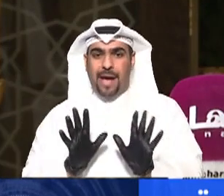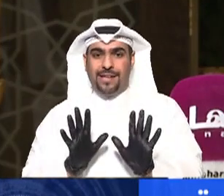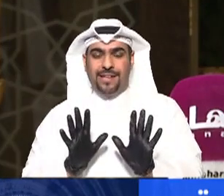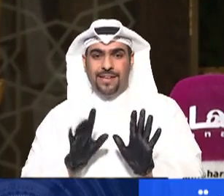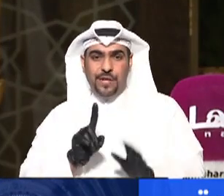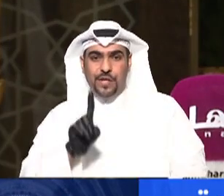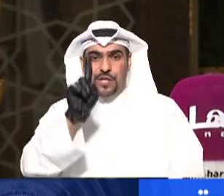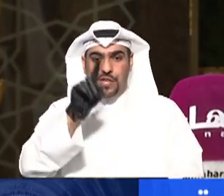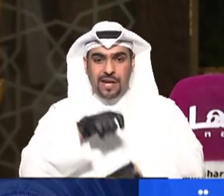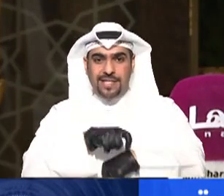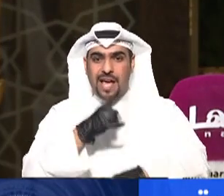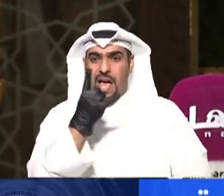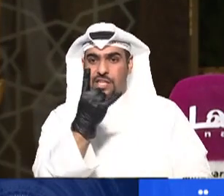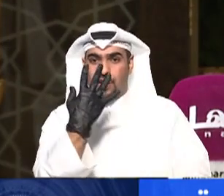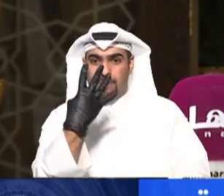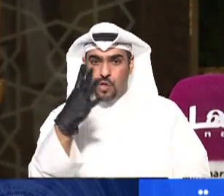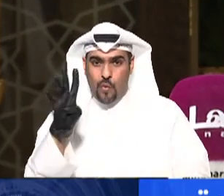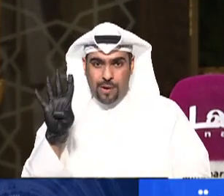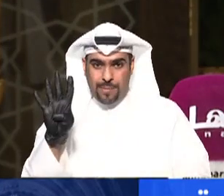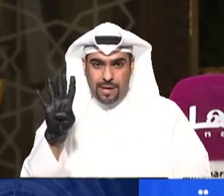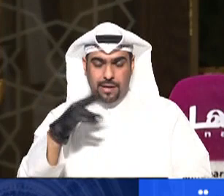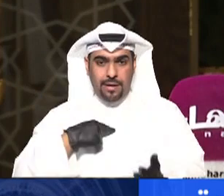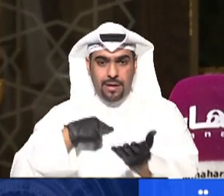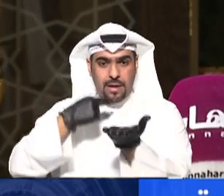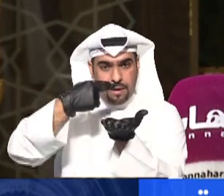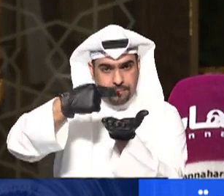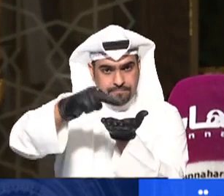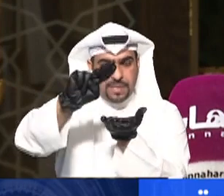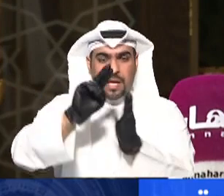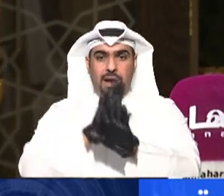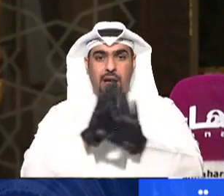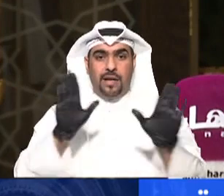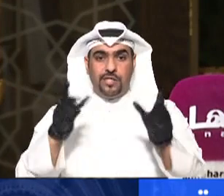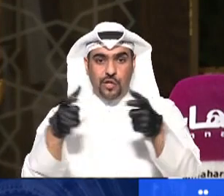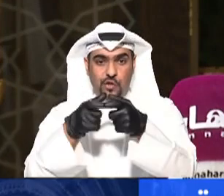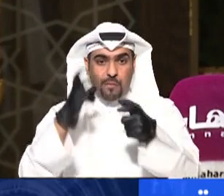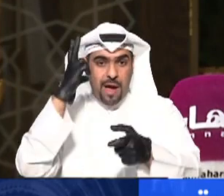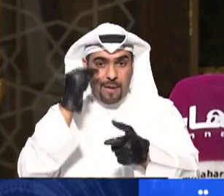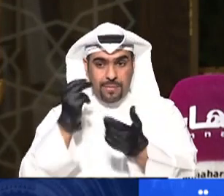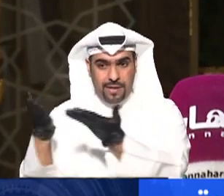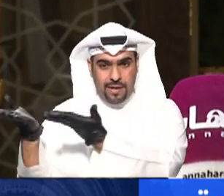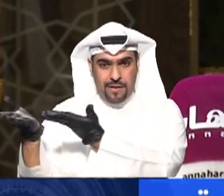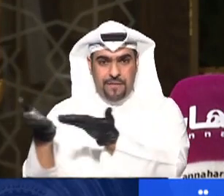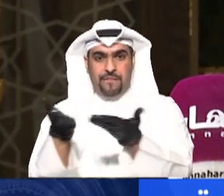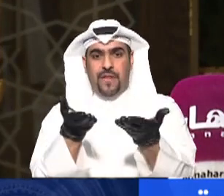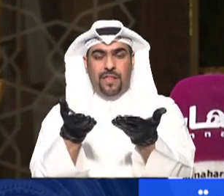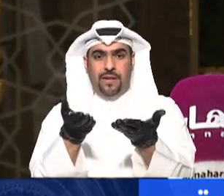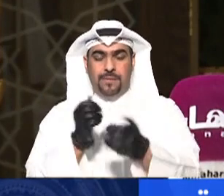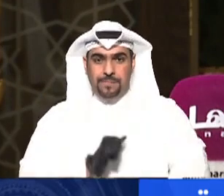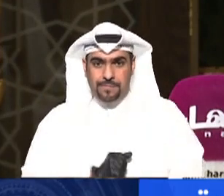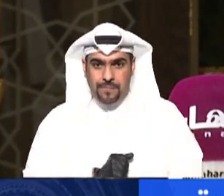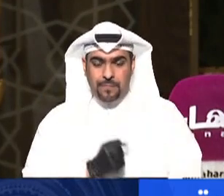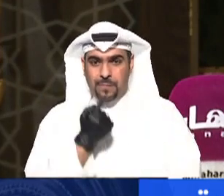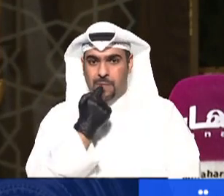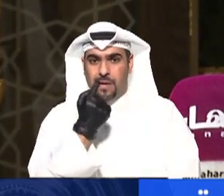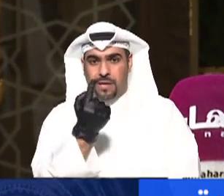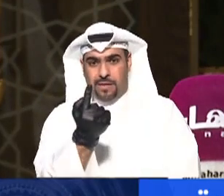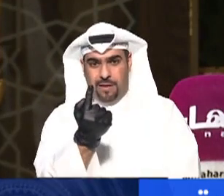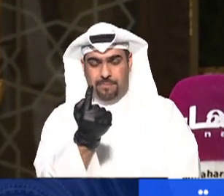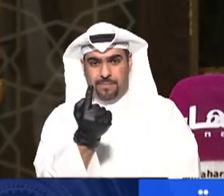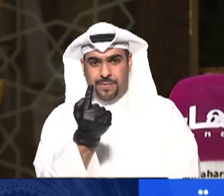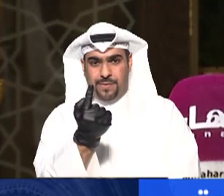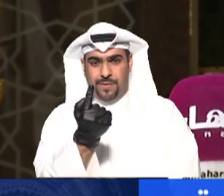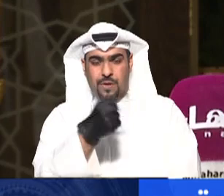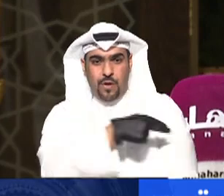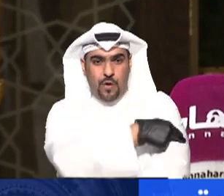10:45 اجتماع عندي في مكتب المجلس لمن يرغب من الأخوة النواب. أطلب من النواب الحضور الساعة